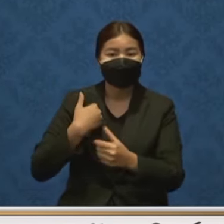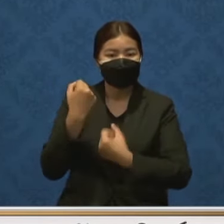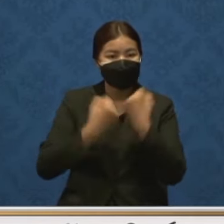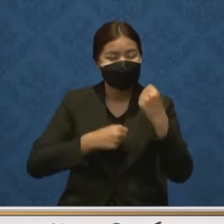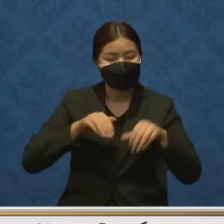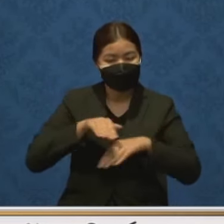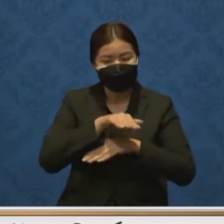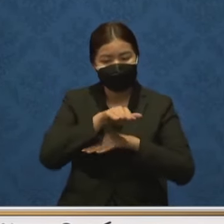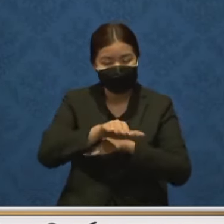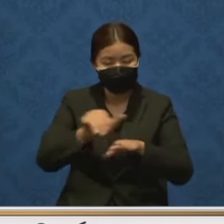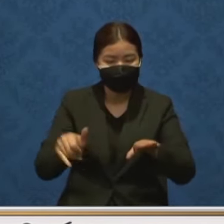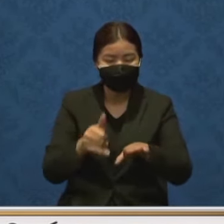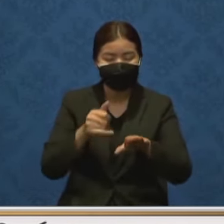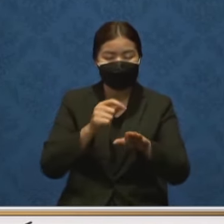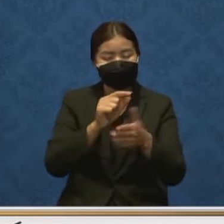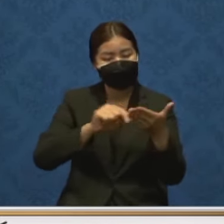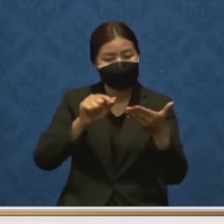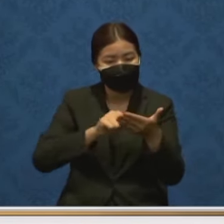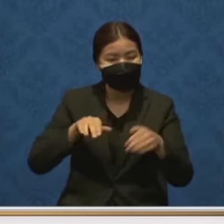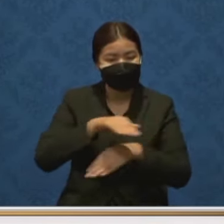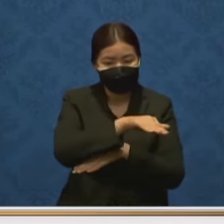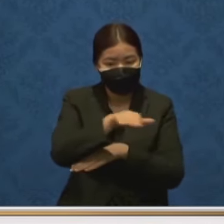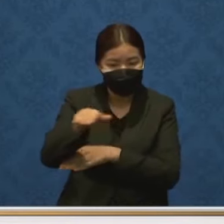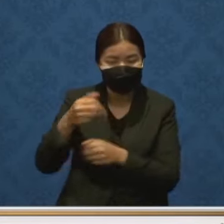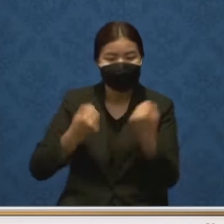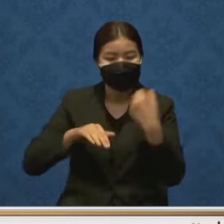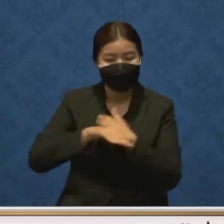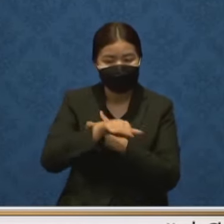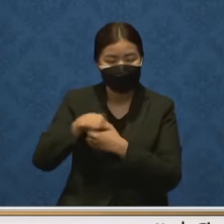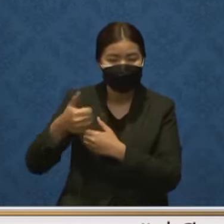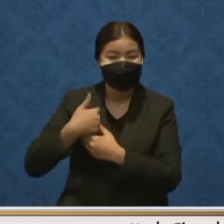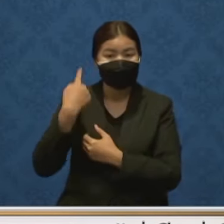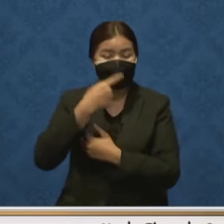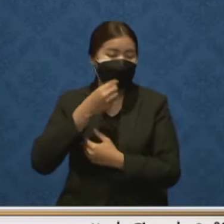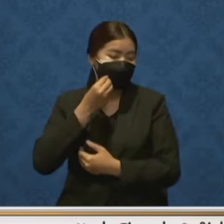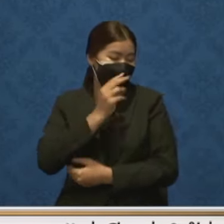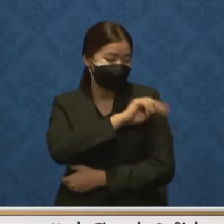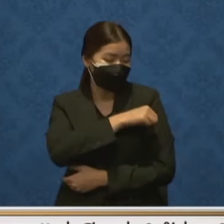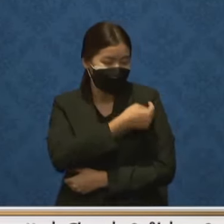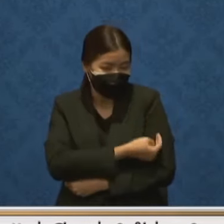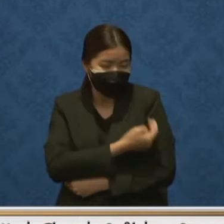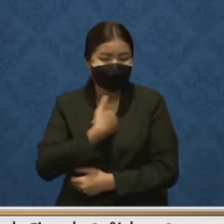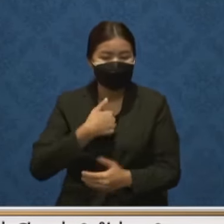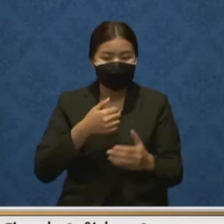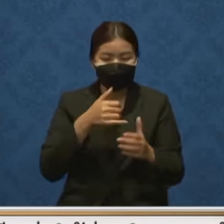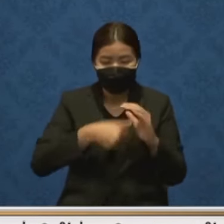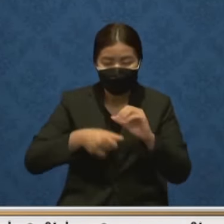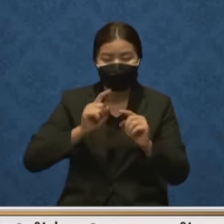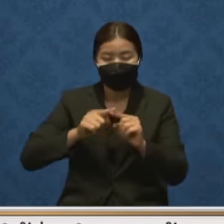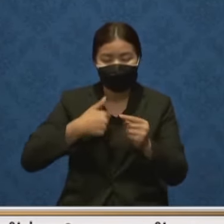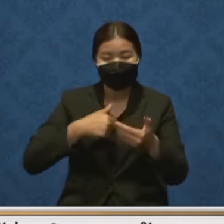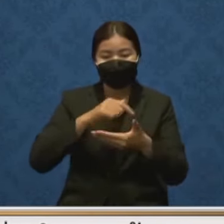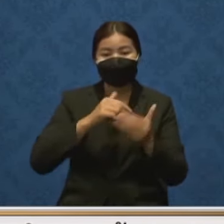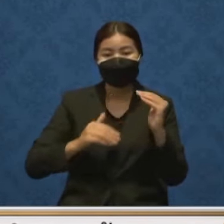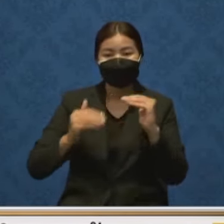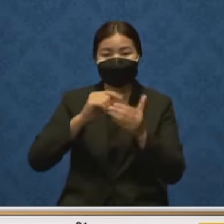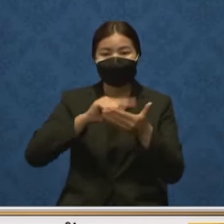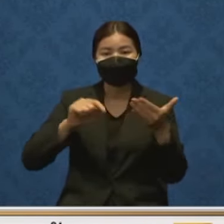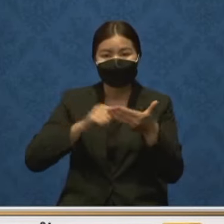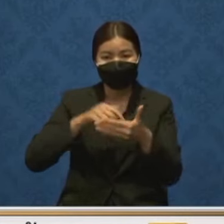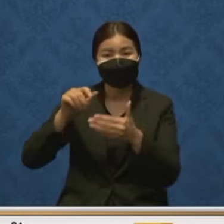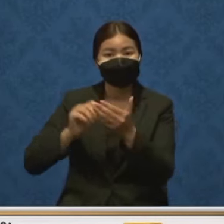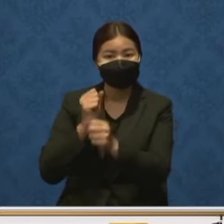นะคนที่ป่วยติดเตียงทั้งที่บ้านที่โรงพยาบาลก็มีสิทธิ์ที่จะเลือกตั้งและข้อสุดท้ายนะคะดิฉันให้สําข้อสังเกตนะคะได้